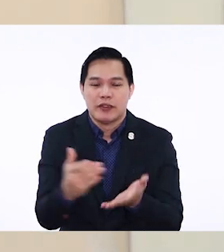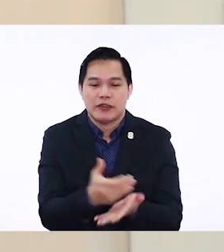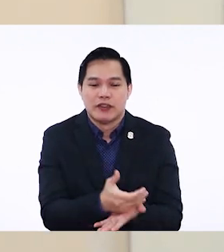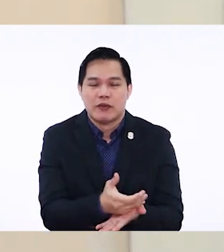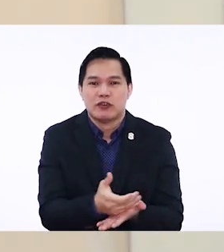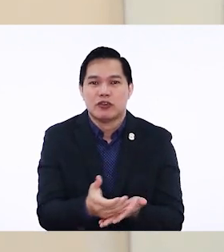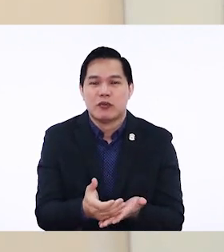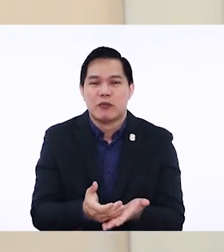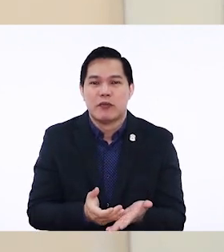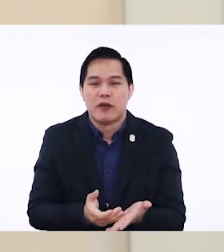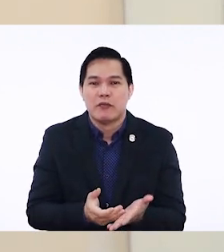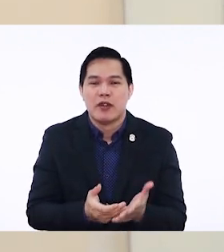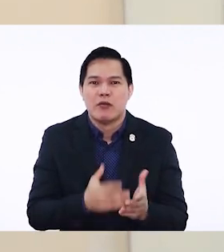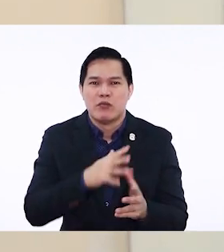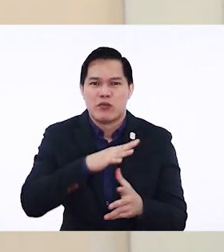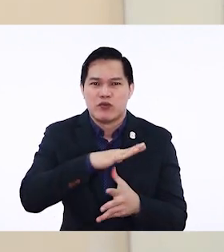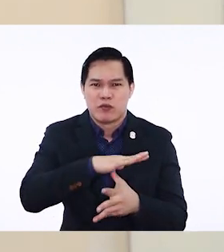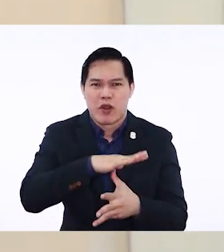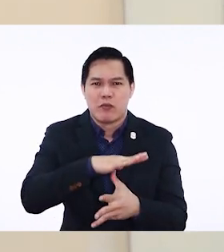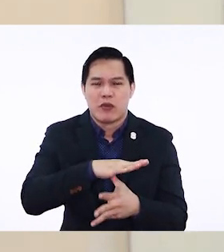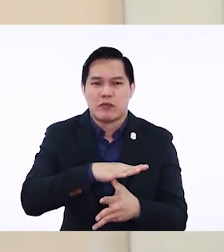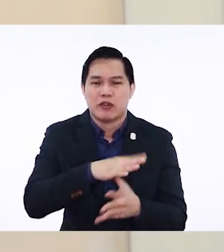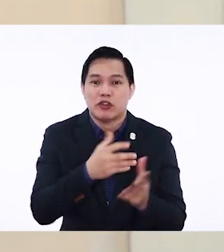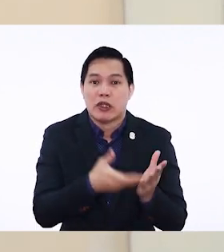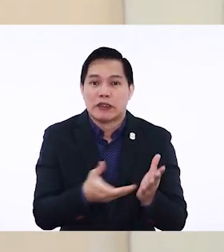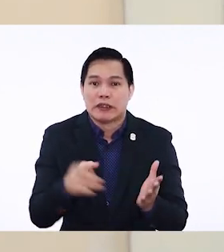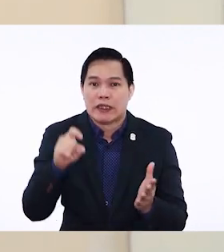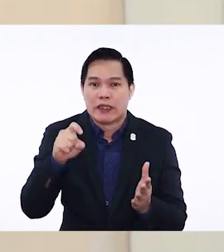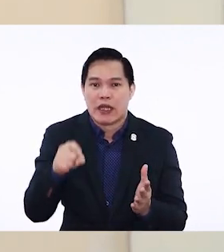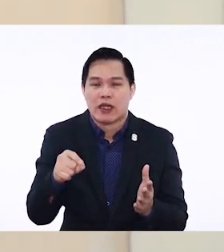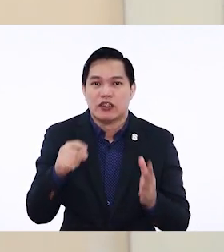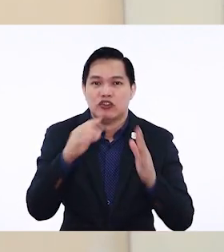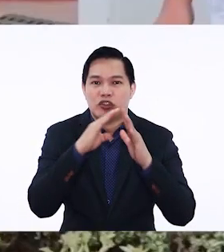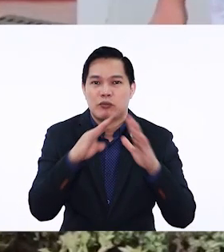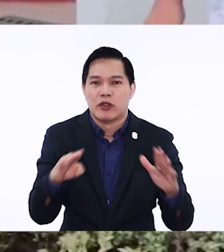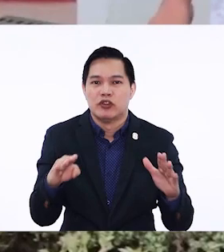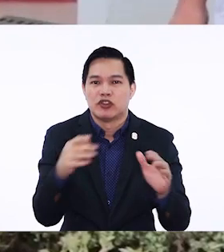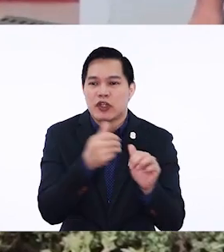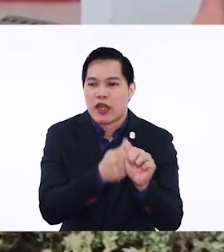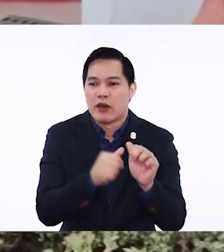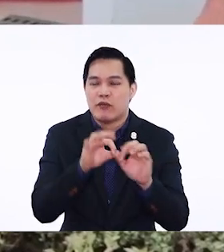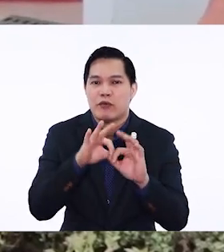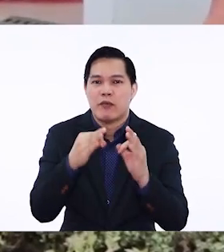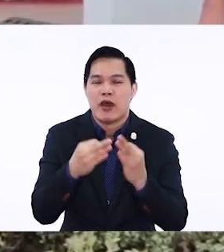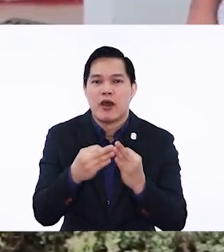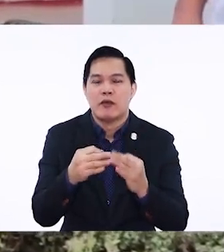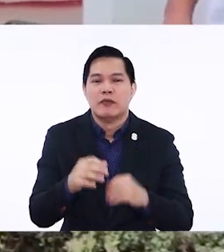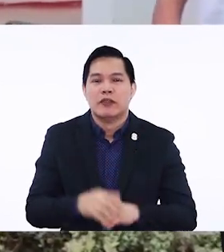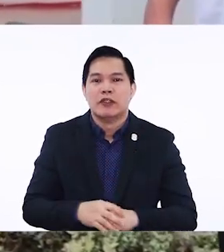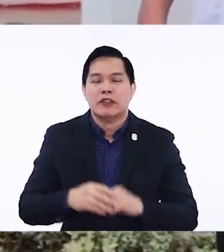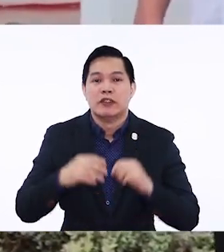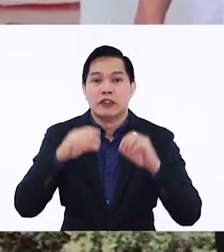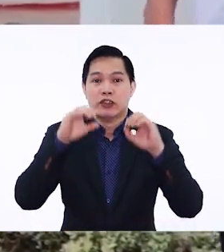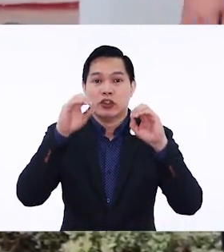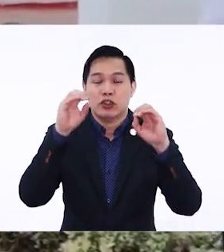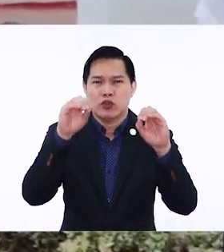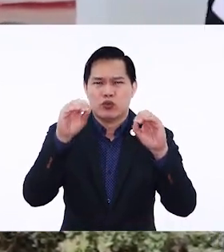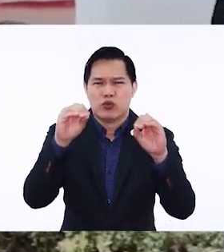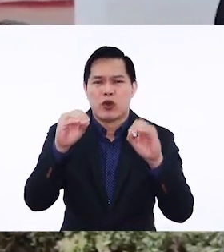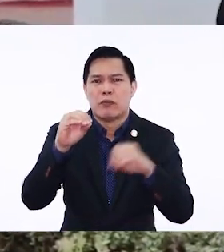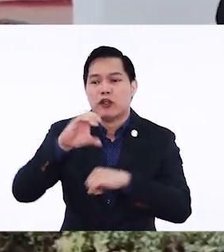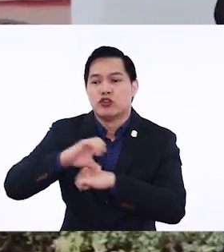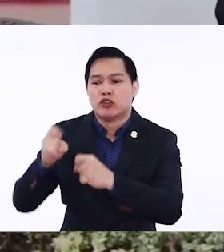pangunahing bagay na kailangan sa bahay ng bawat sambahayan. Bilin po ito ng pamamahala